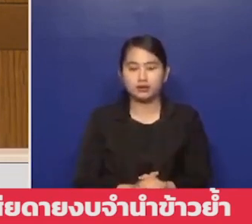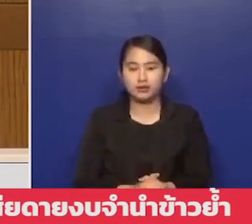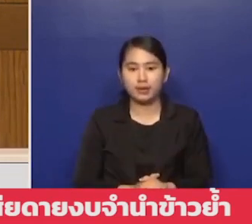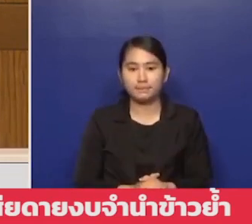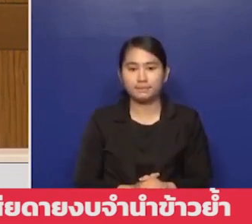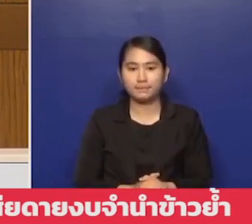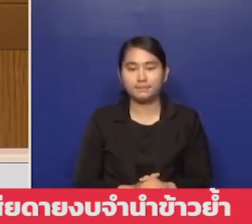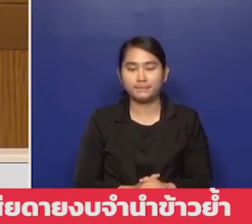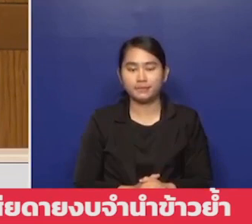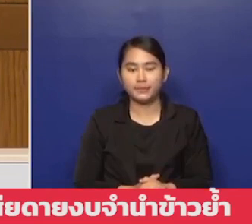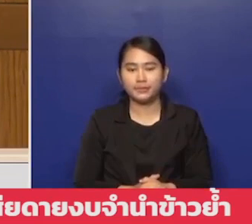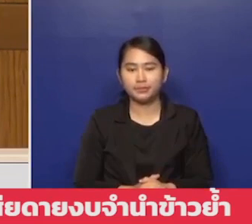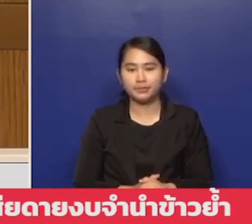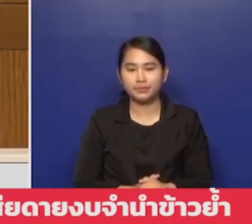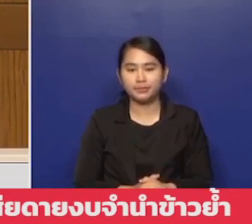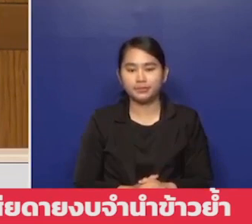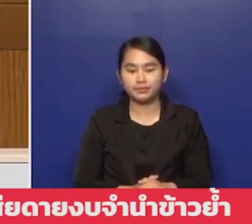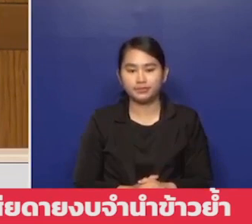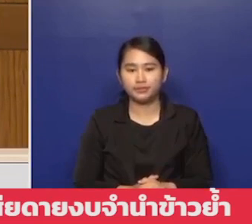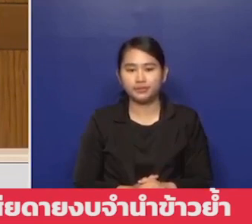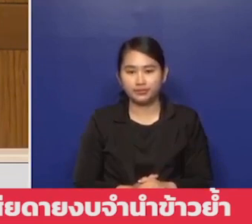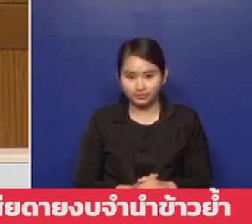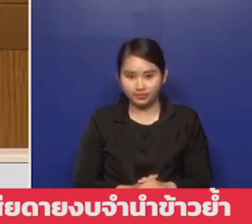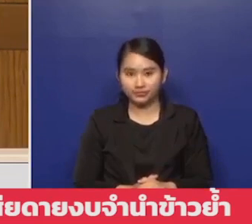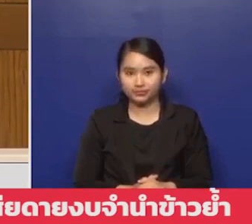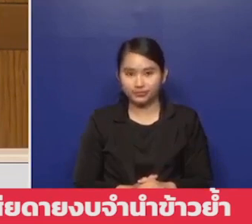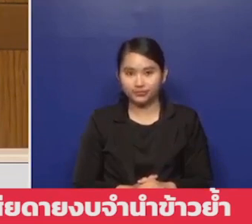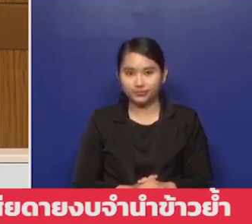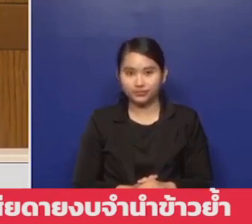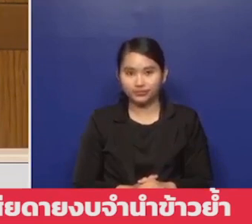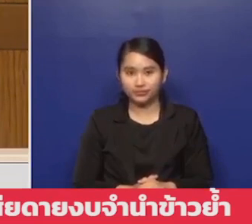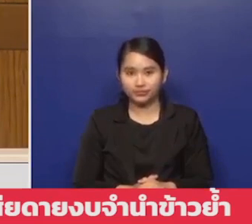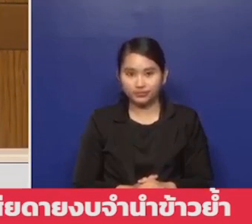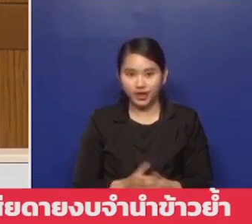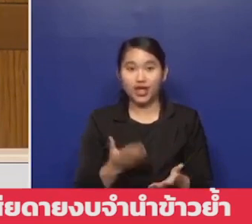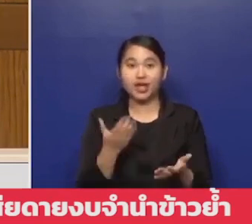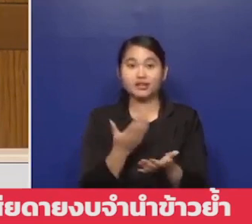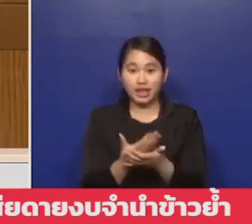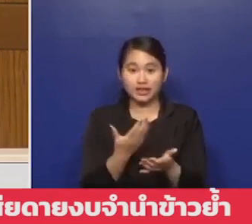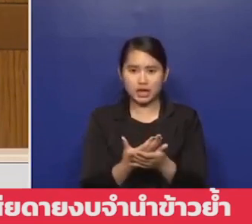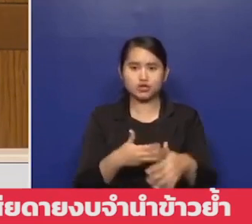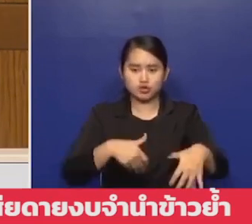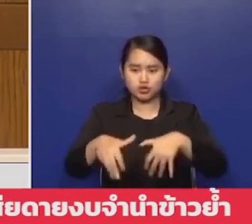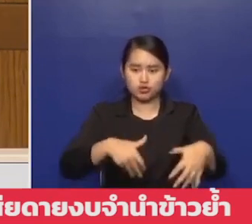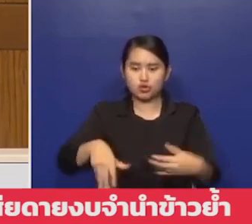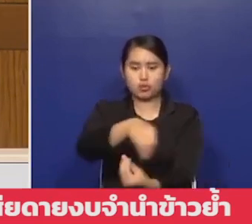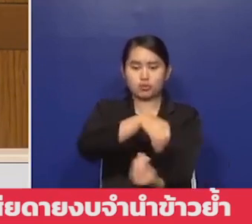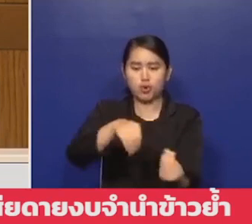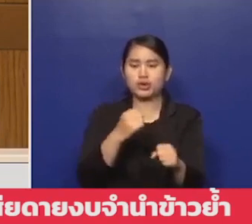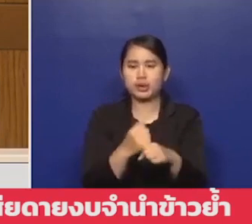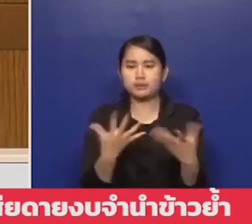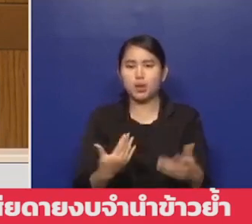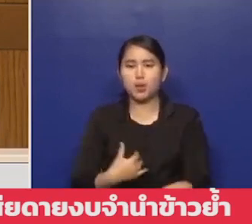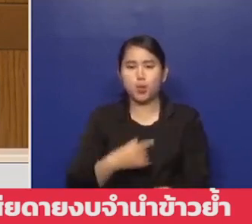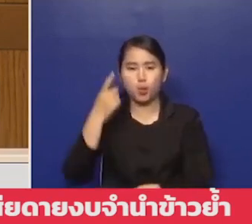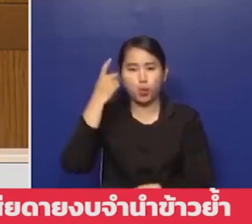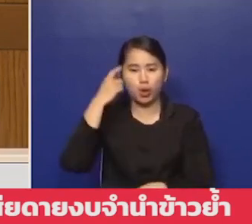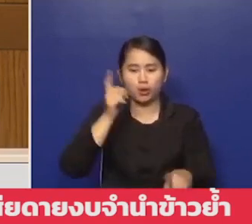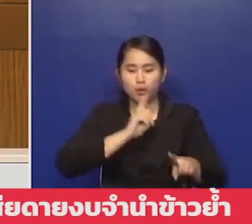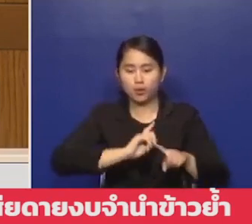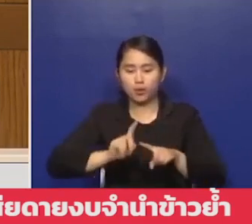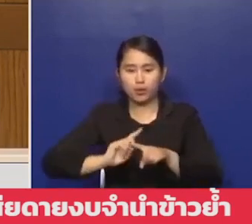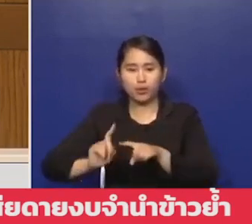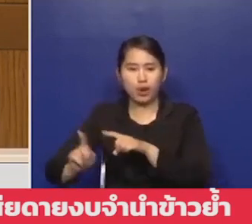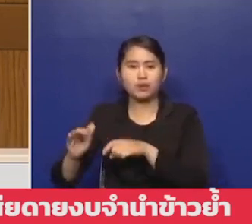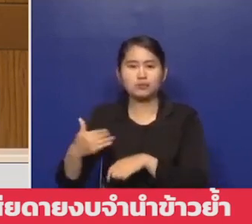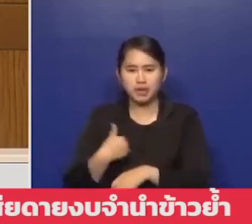การผ่อนชำระเรื่องของจำนำข้าวกว่า 750,000 ล้านบาทที่ต้องตั้งงบชดใช้ไปอีก12ปีซึ่งรู้สึกเสียดายขณะ